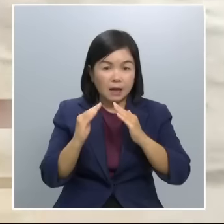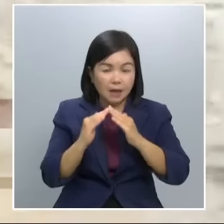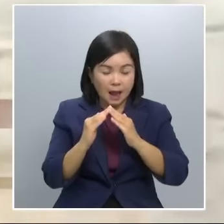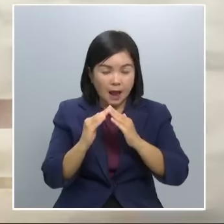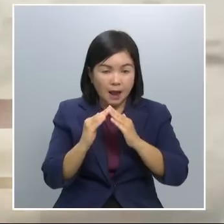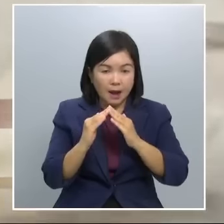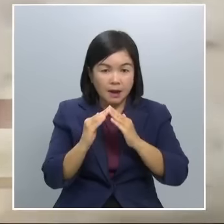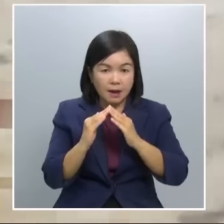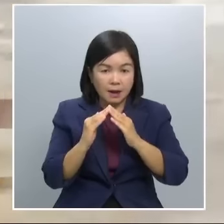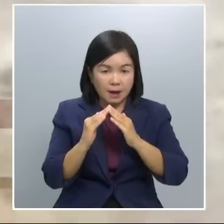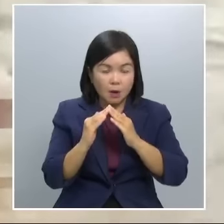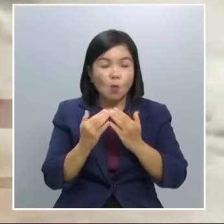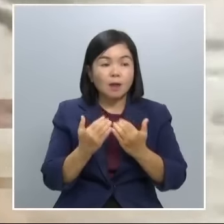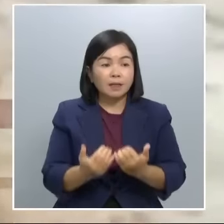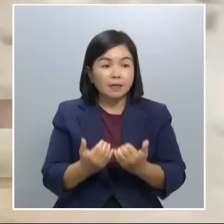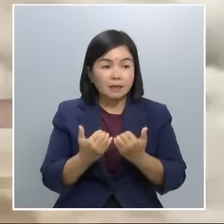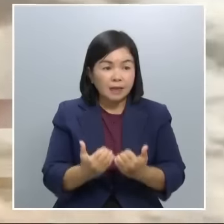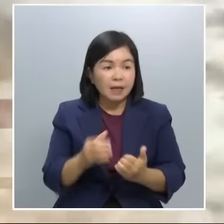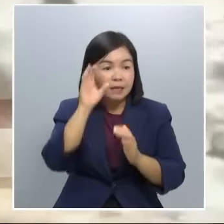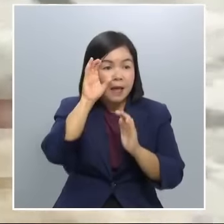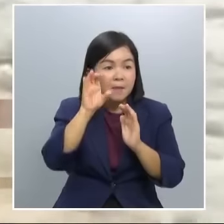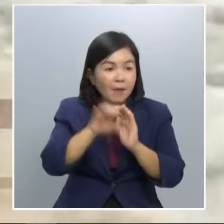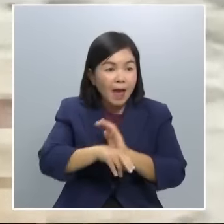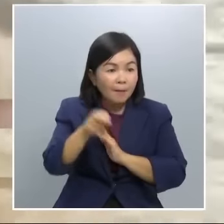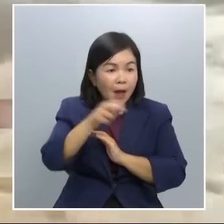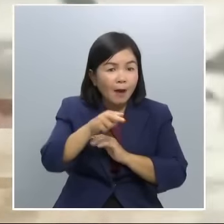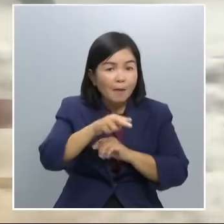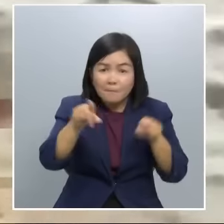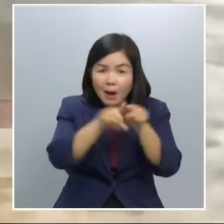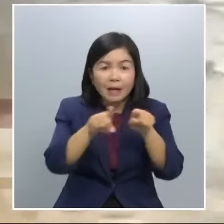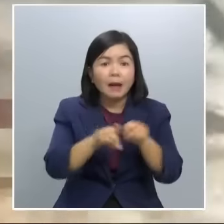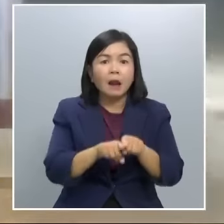ท่านผู้ชมวันนี้คลิปเดี๋ยวบรรยายบอกจะไปอีกหลังแล้ว